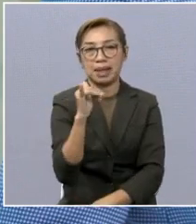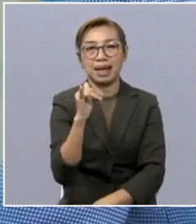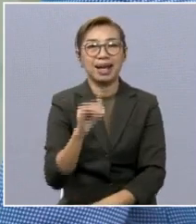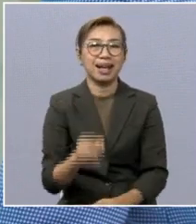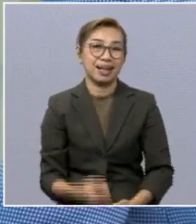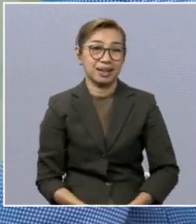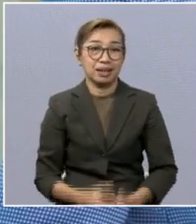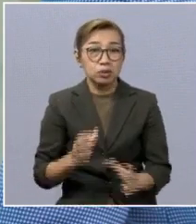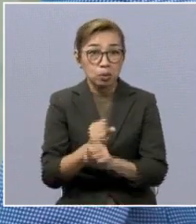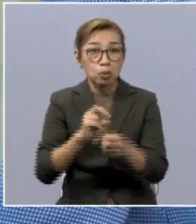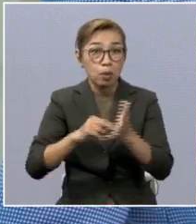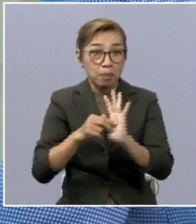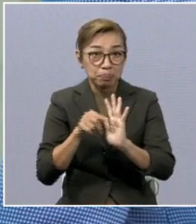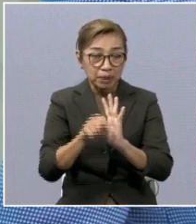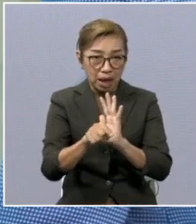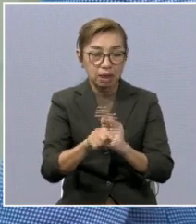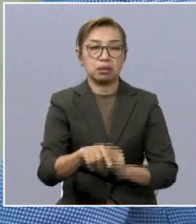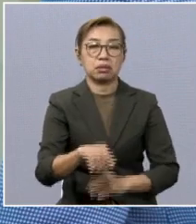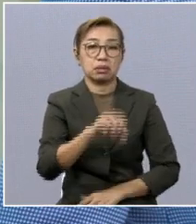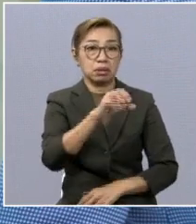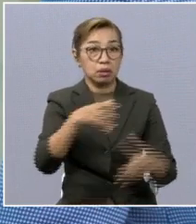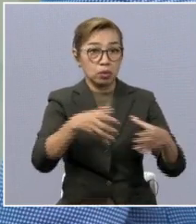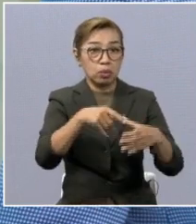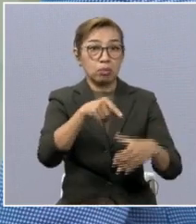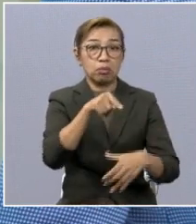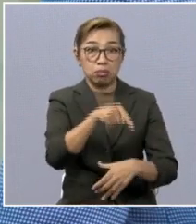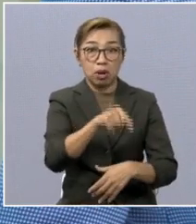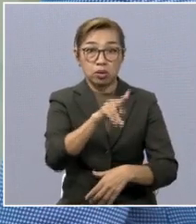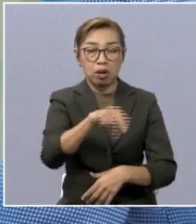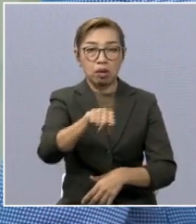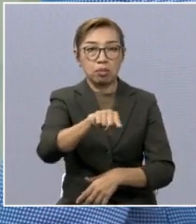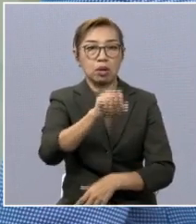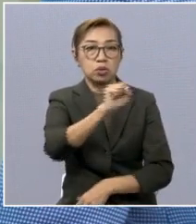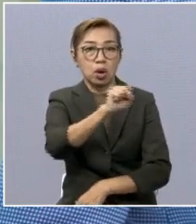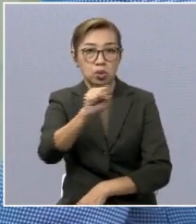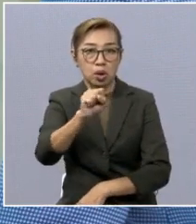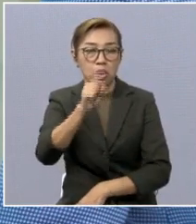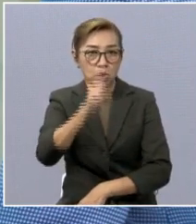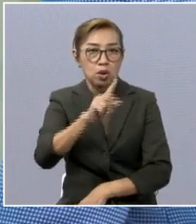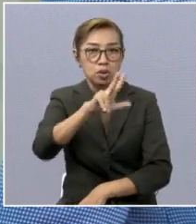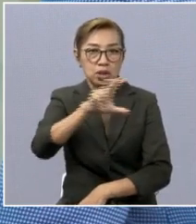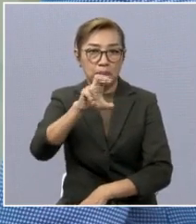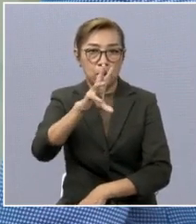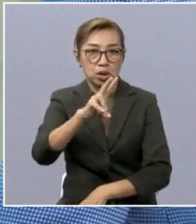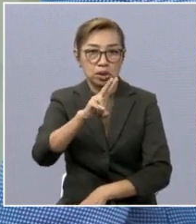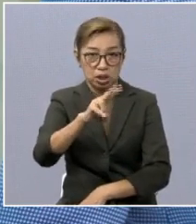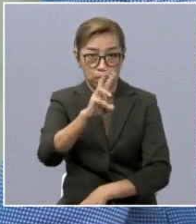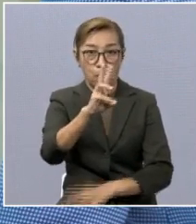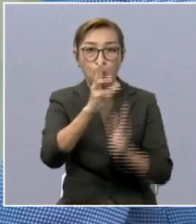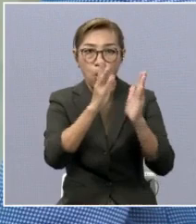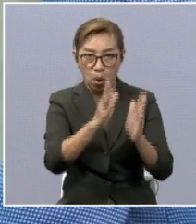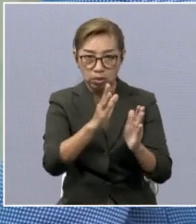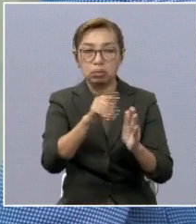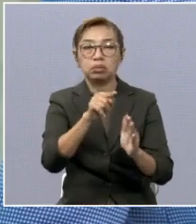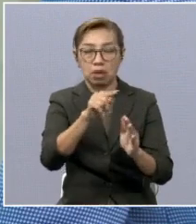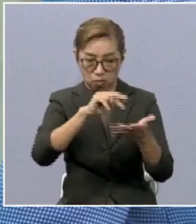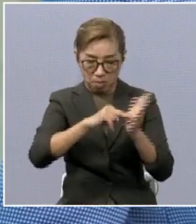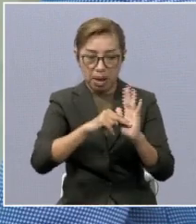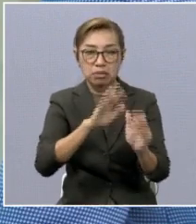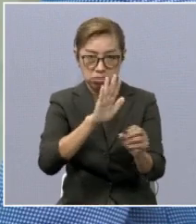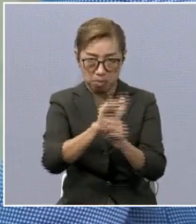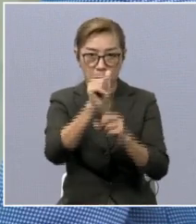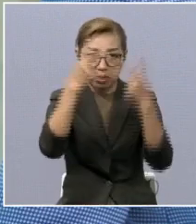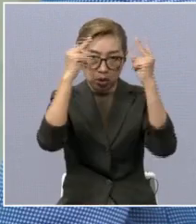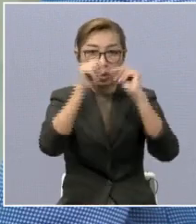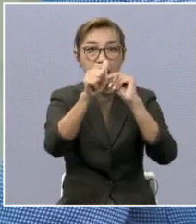นว่า250อาจจะยังไม่พอจะต้อง376เสียงแล้วเนี่ยฮะยังไม่ทันจะเลือกตั้งนะคุยกันไปถึงการโหว